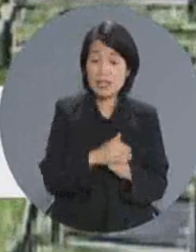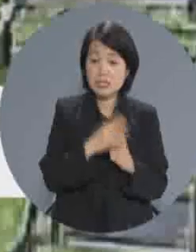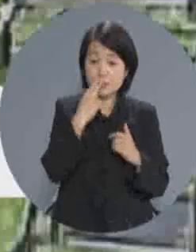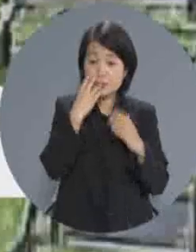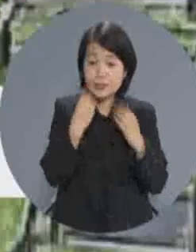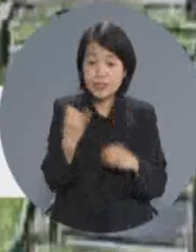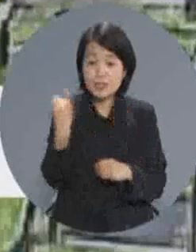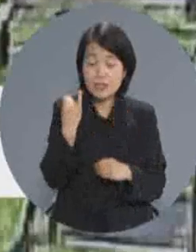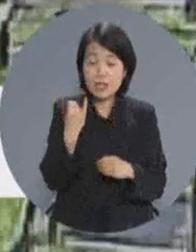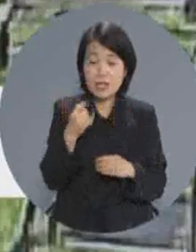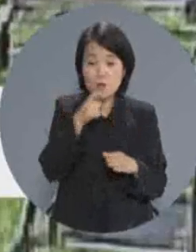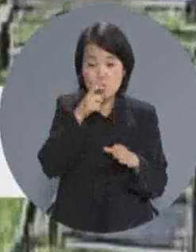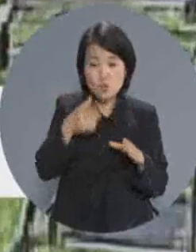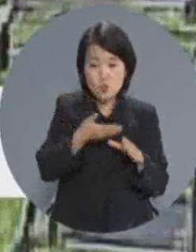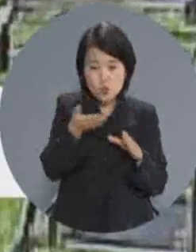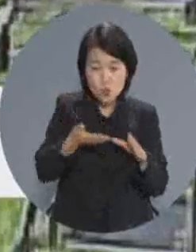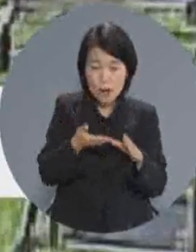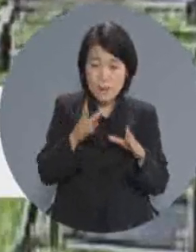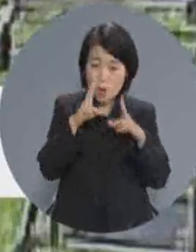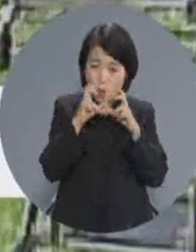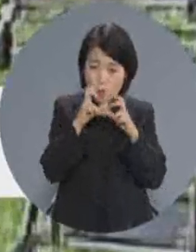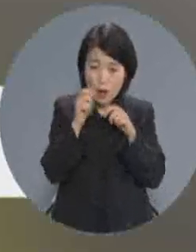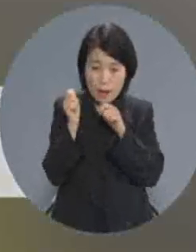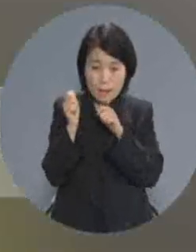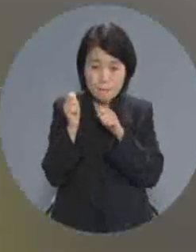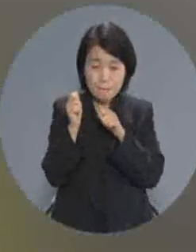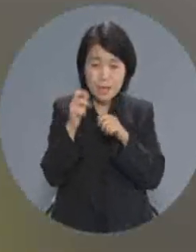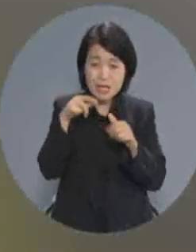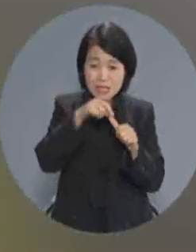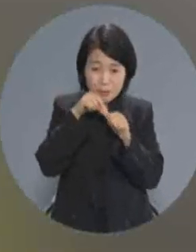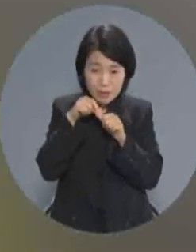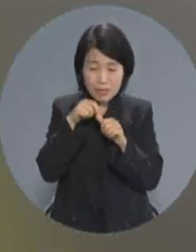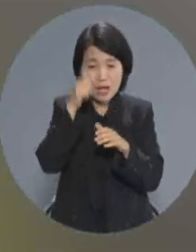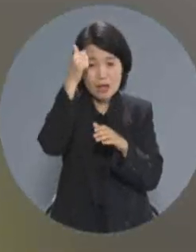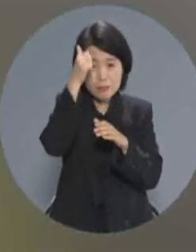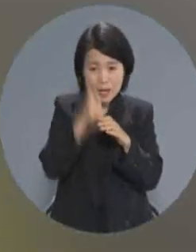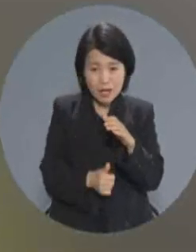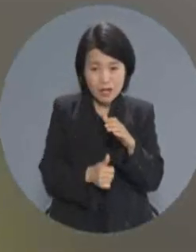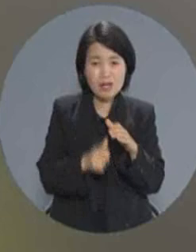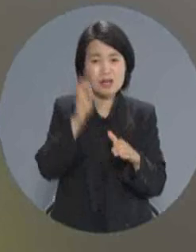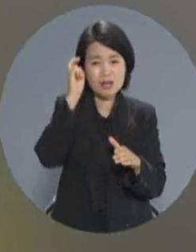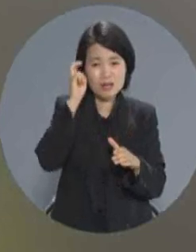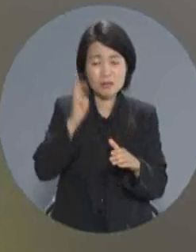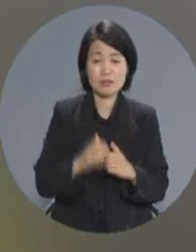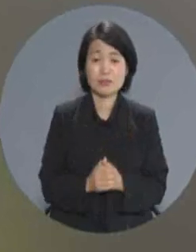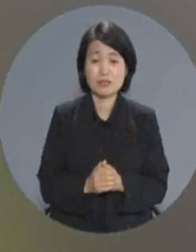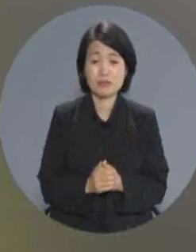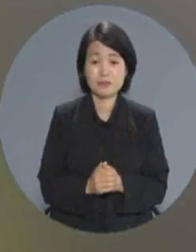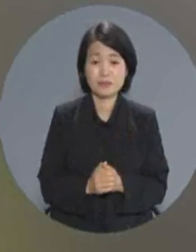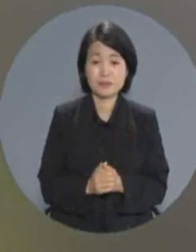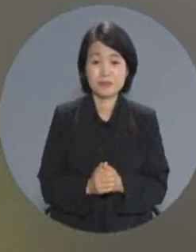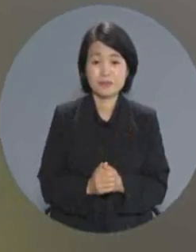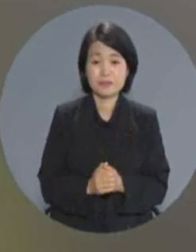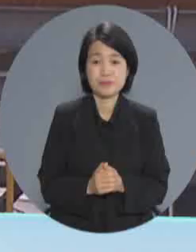여성이 연못에 걸친 골프공을 치려다 사고를 당한 것으로 보고 있습니다.